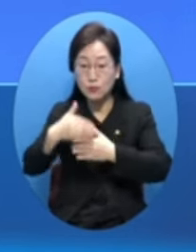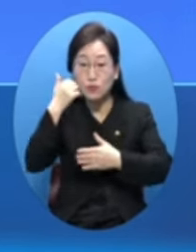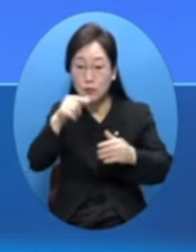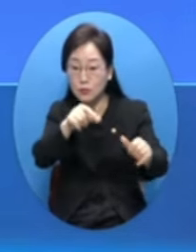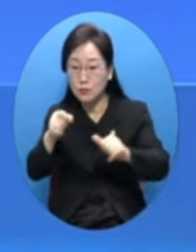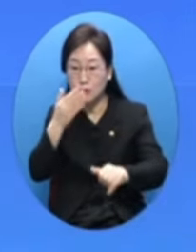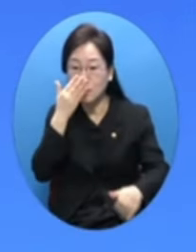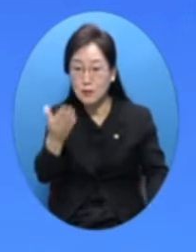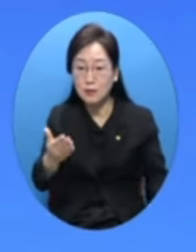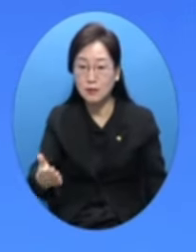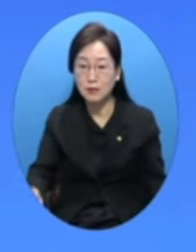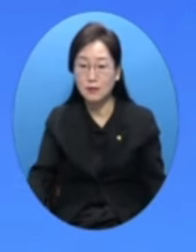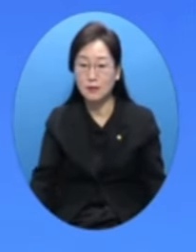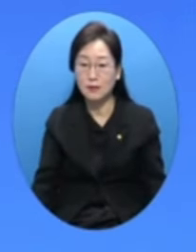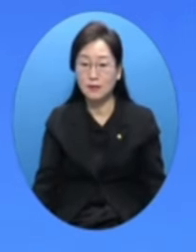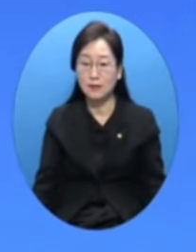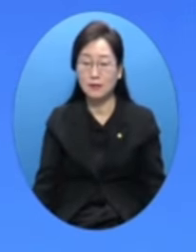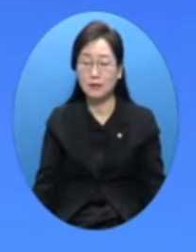건져내랴.